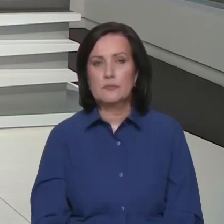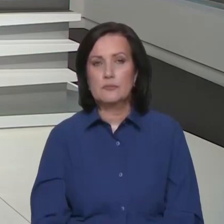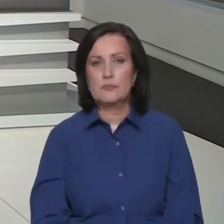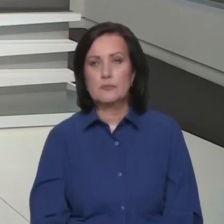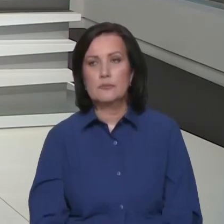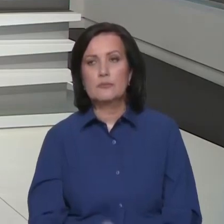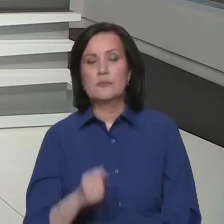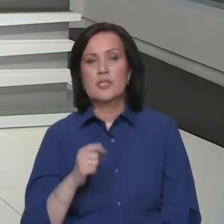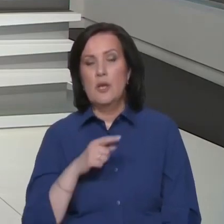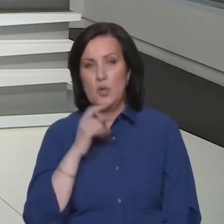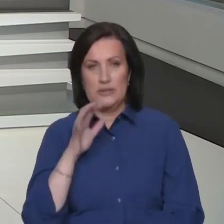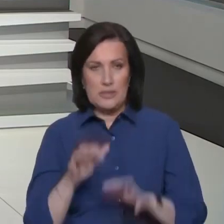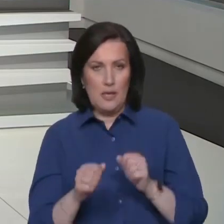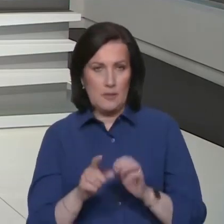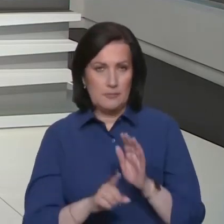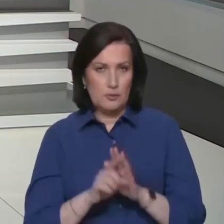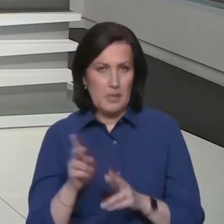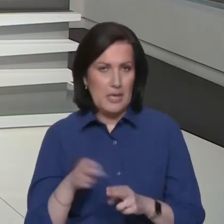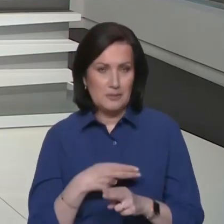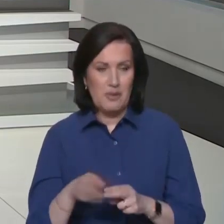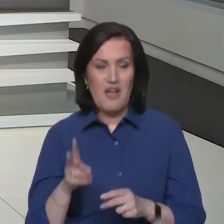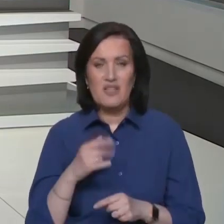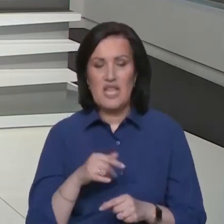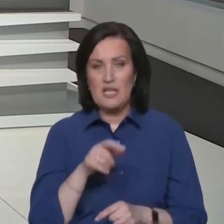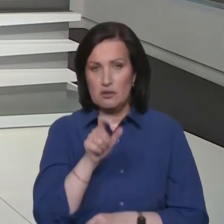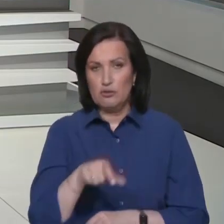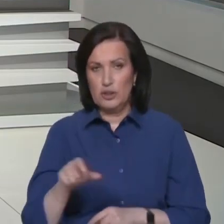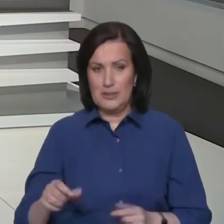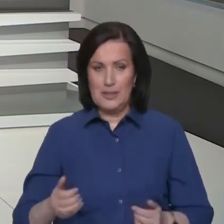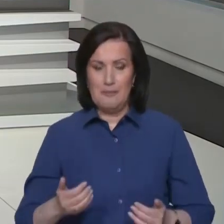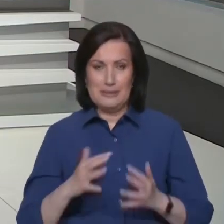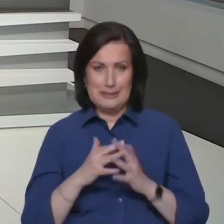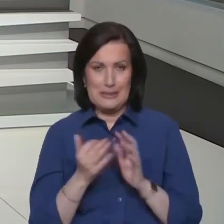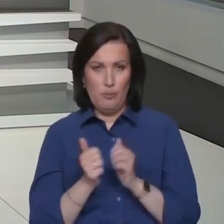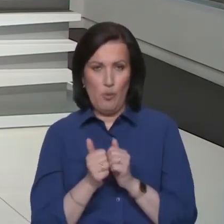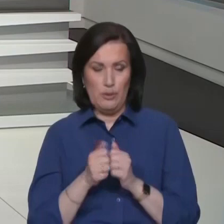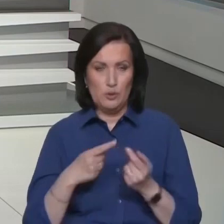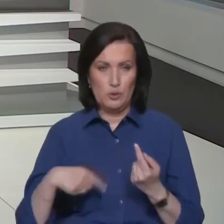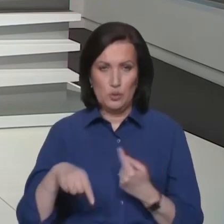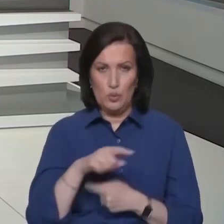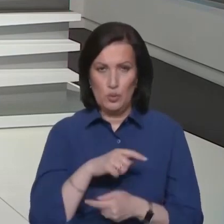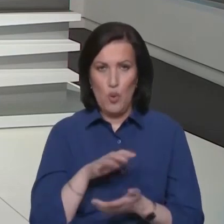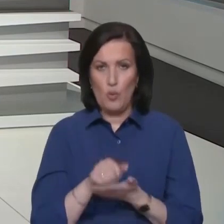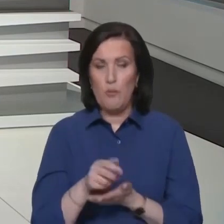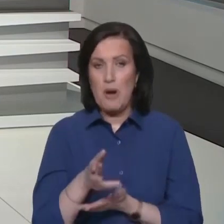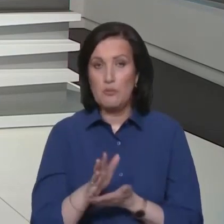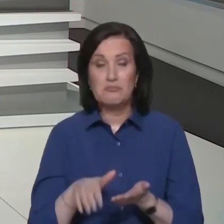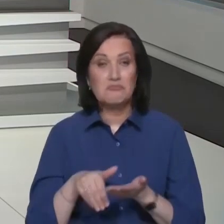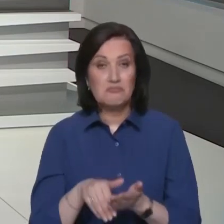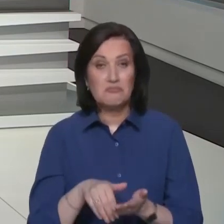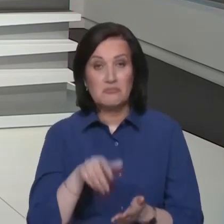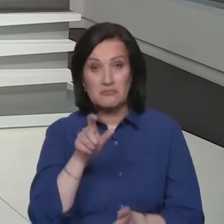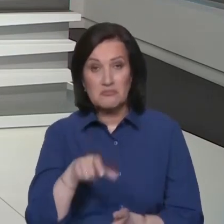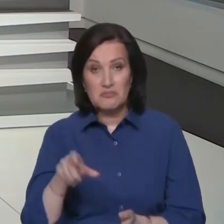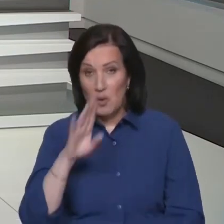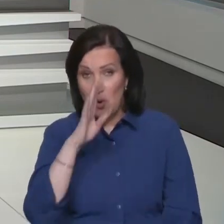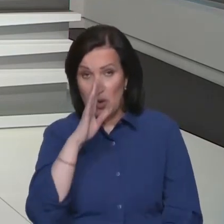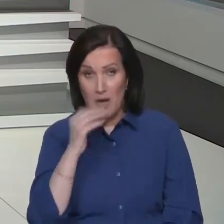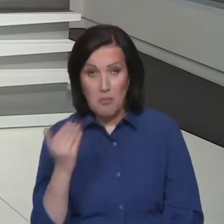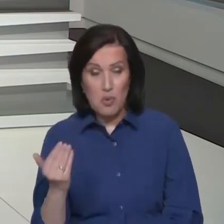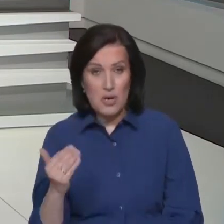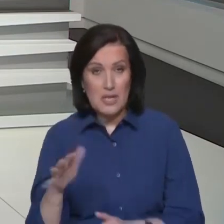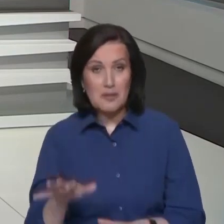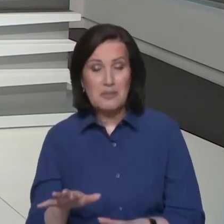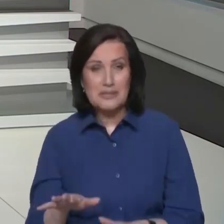Російські загарбники розпочали розправи над жителями сіл поблизу окупованого Маріуполя. Їм допомагають місцеві колаборанти,